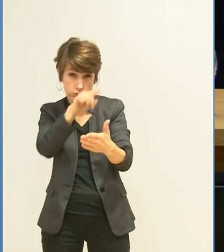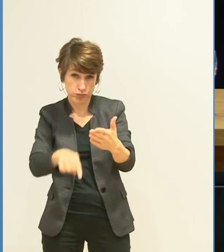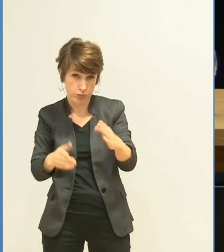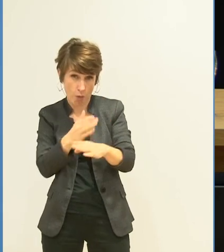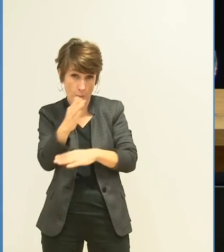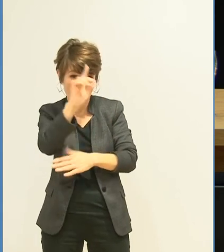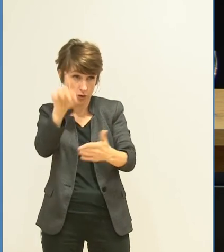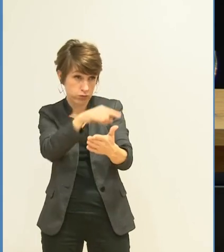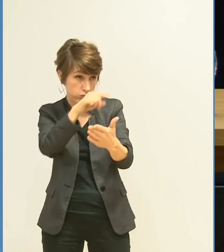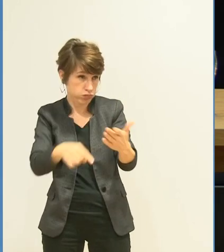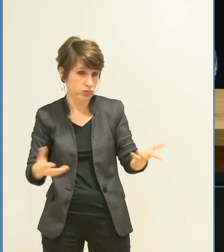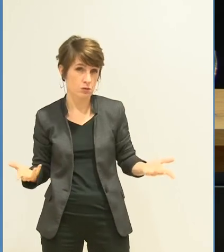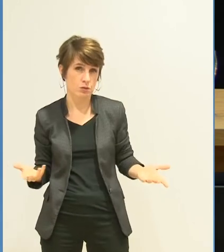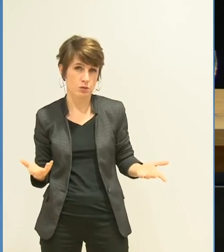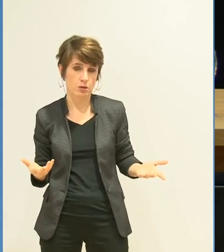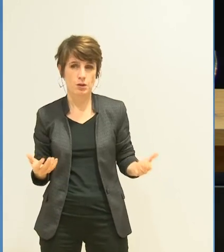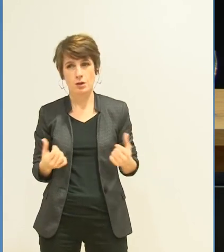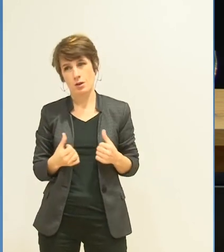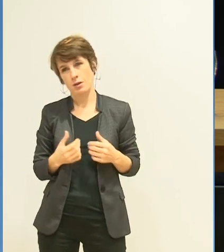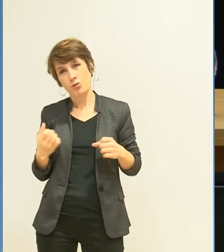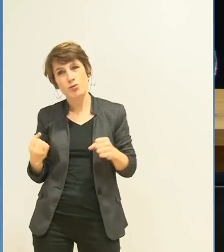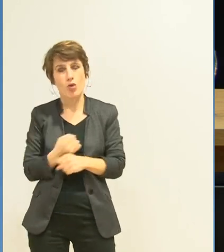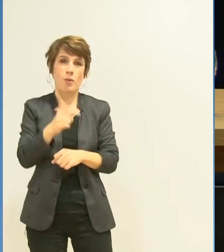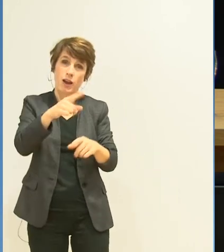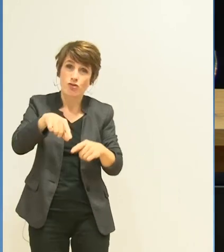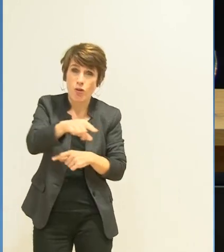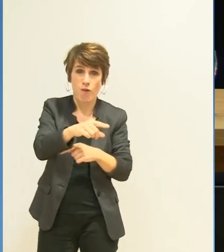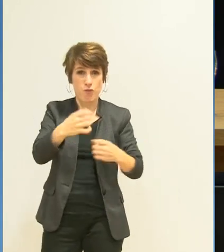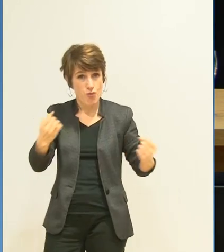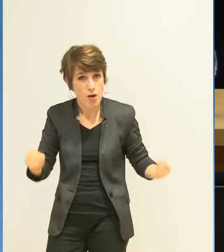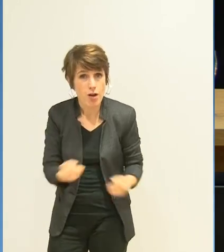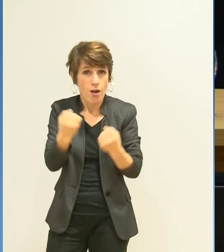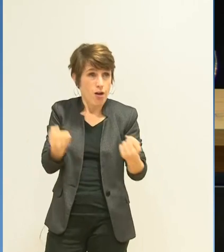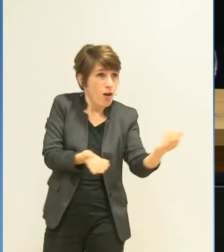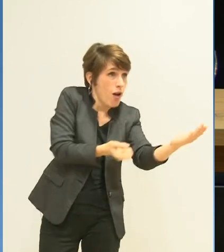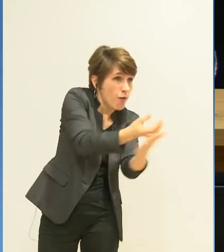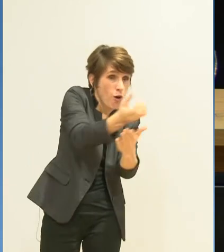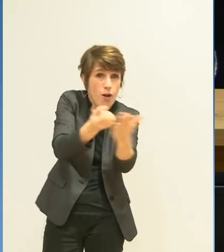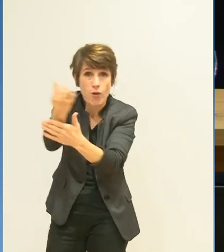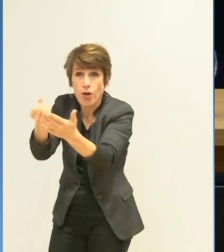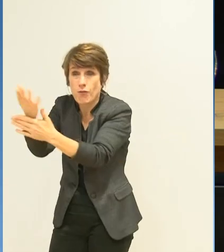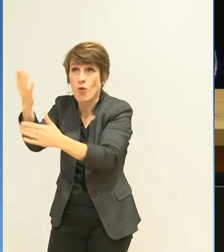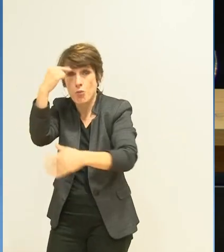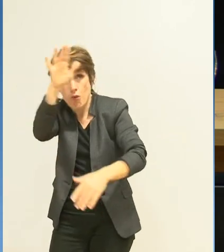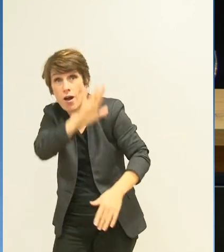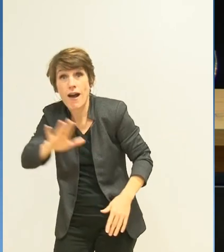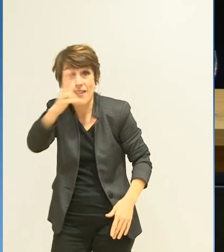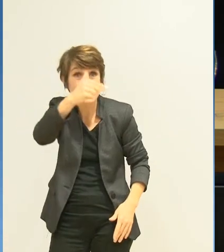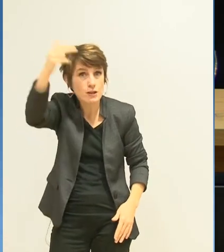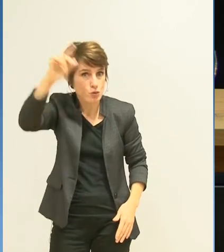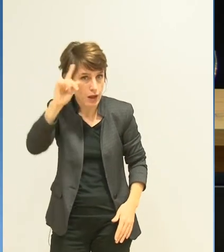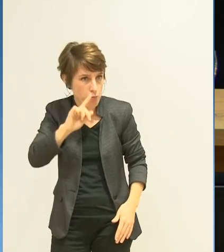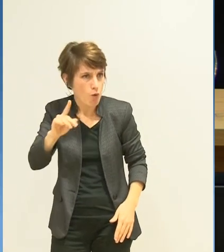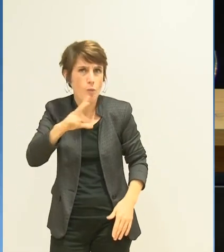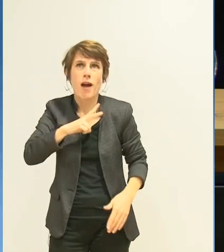pourquoi ne pas avoir mieux communiquer et fait connaître cette opportunité à des groupes d'envergure nationale ayant les reins solides